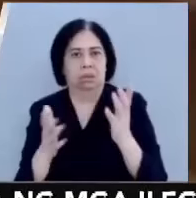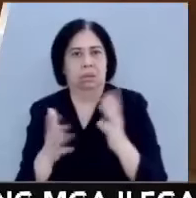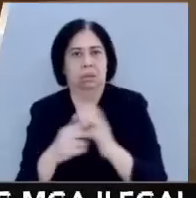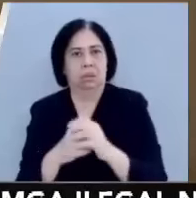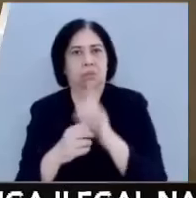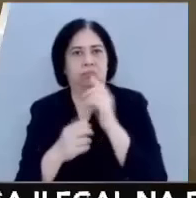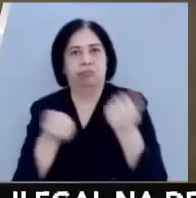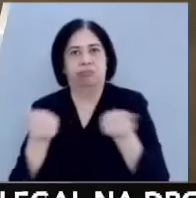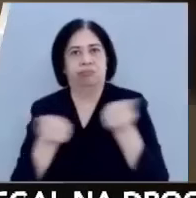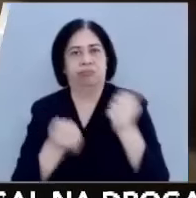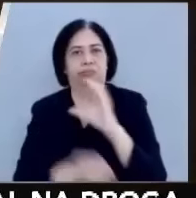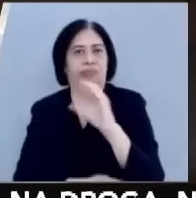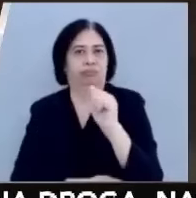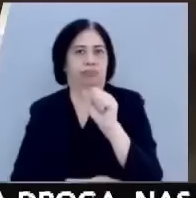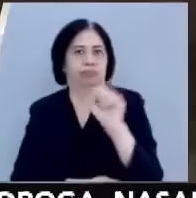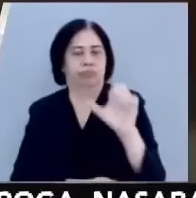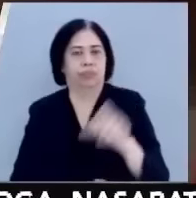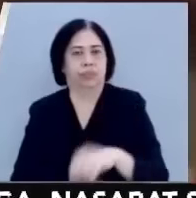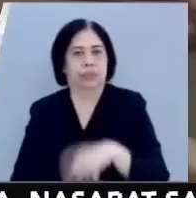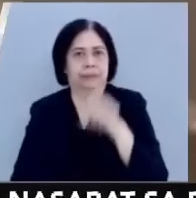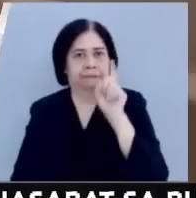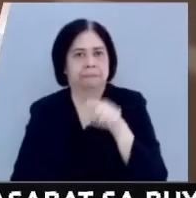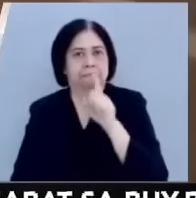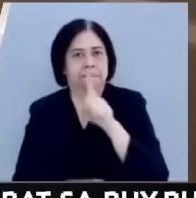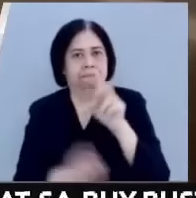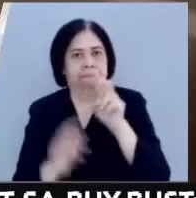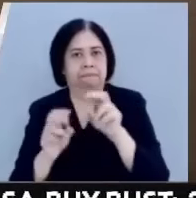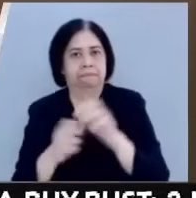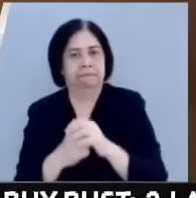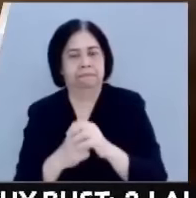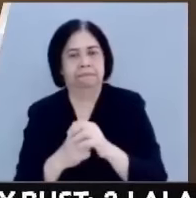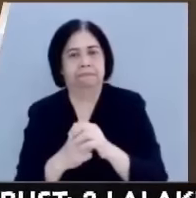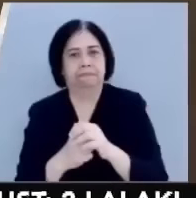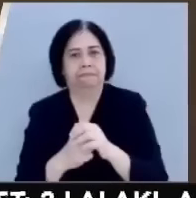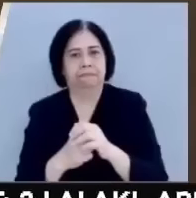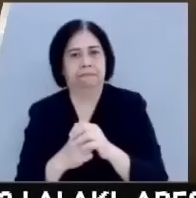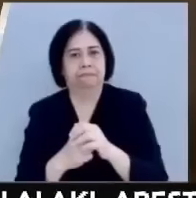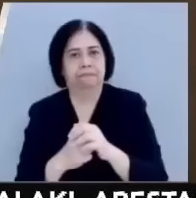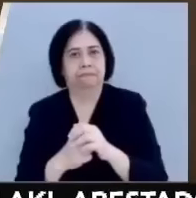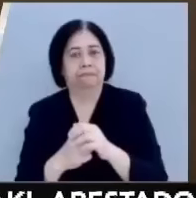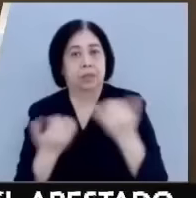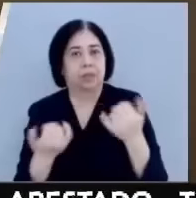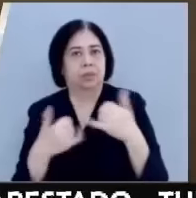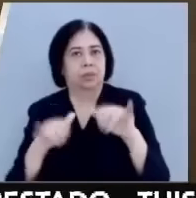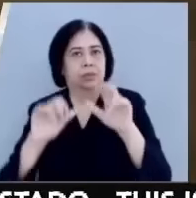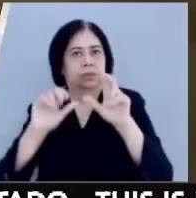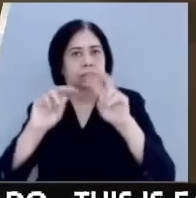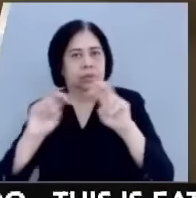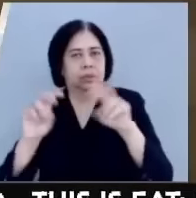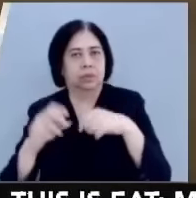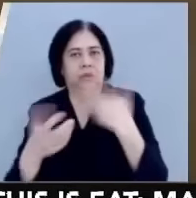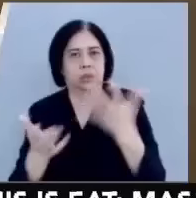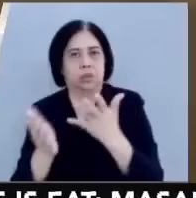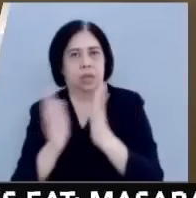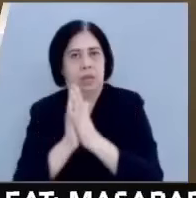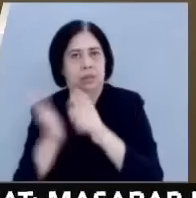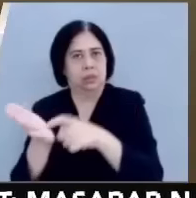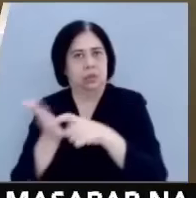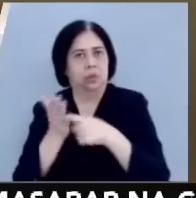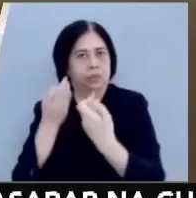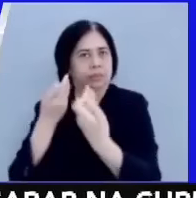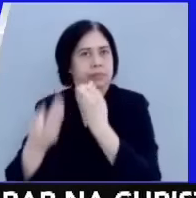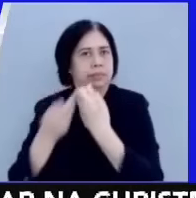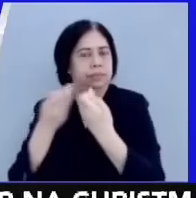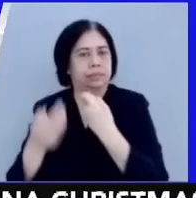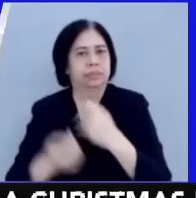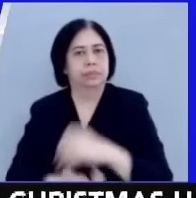abusive kaya Talagang kailangan nakas niyo na yung contract ko ah naka investigation na siya nag-show cause na kami inves hindi na ako yung